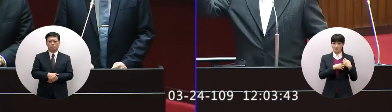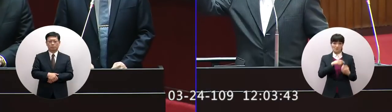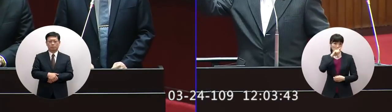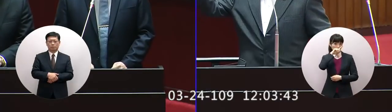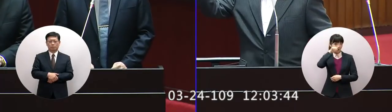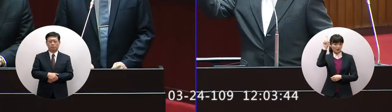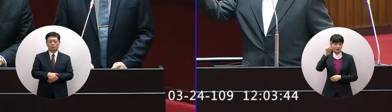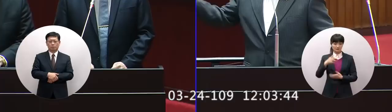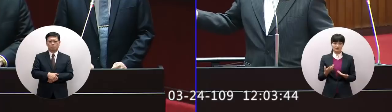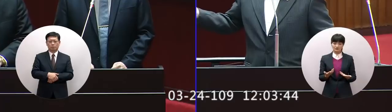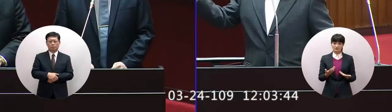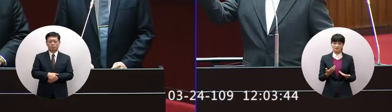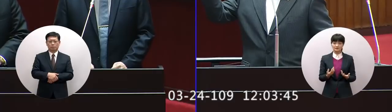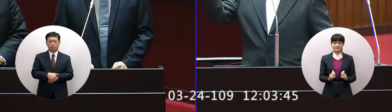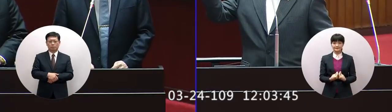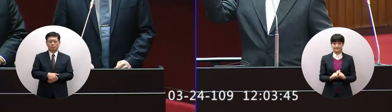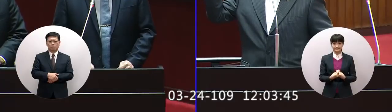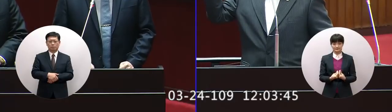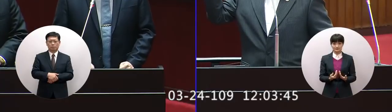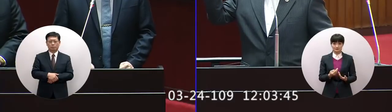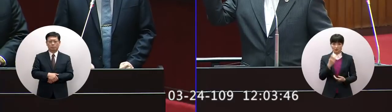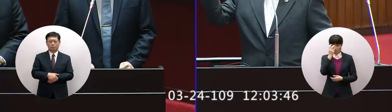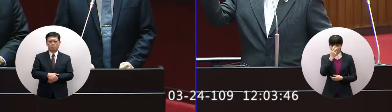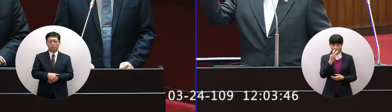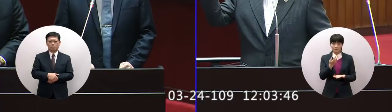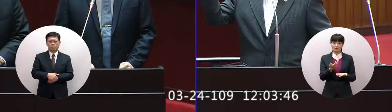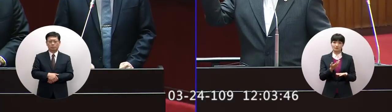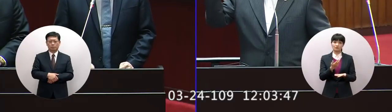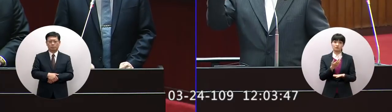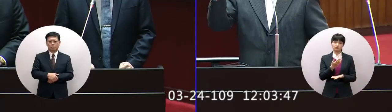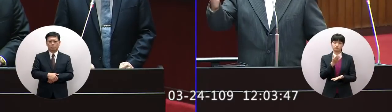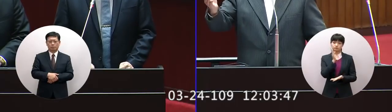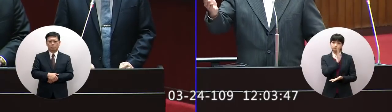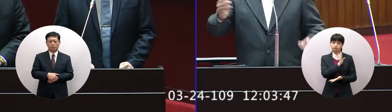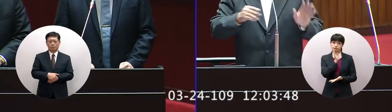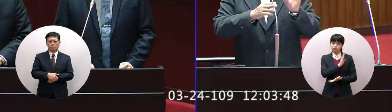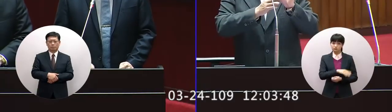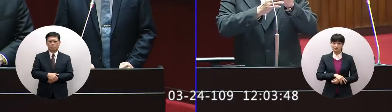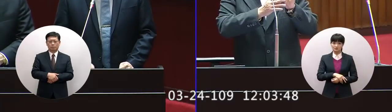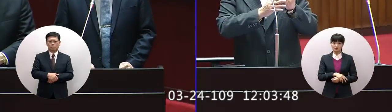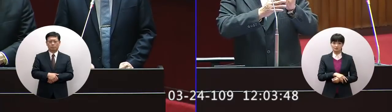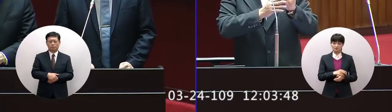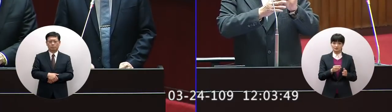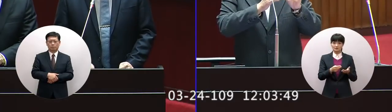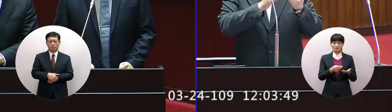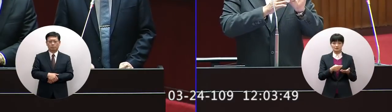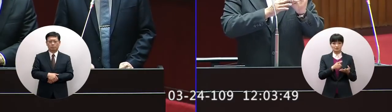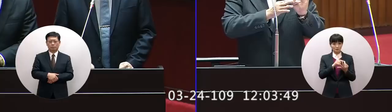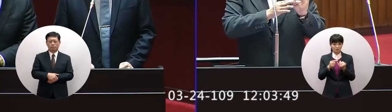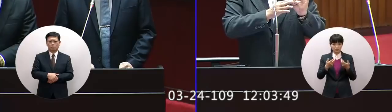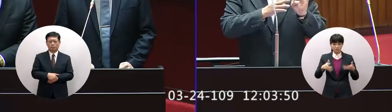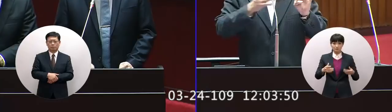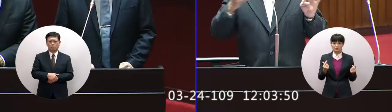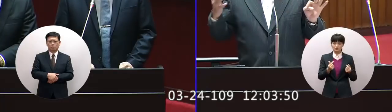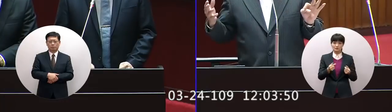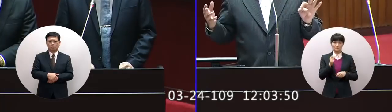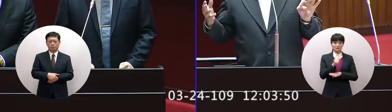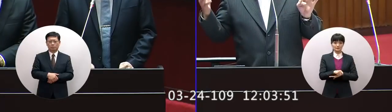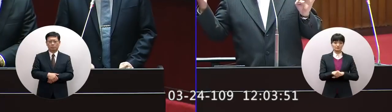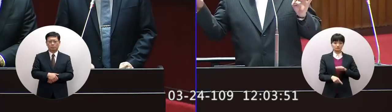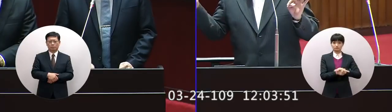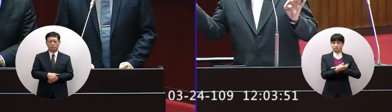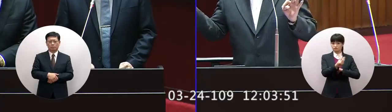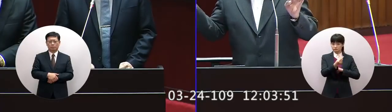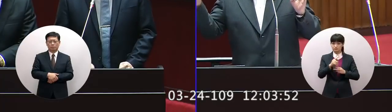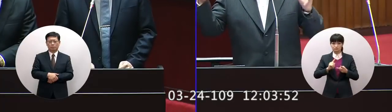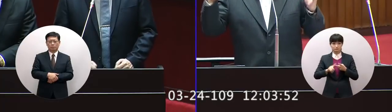用。各位看看这么多案例，这只是一部分，判无罪，判缓刑。最离谱